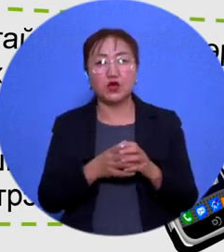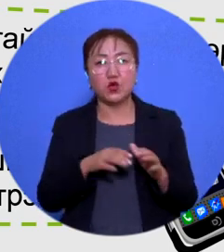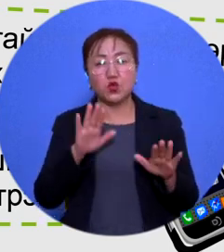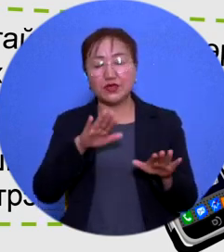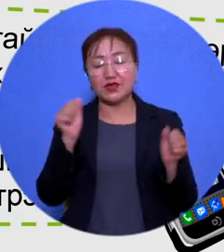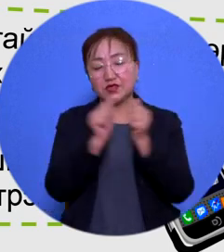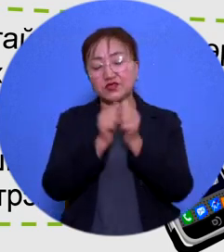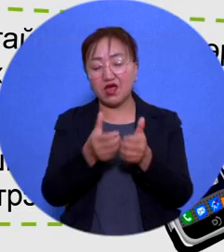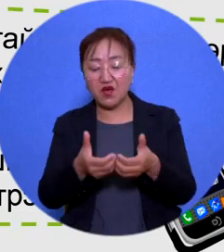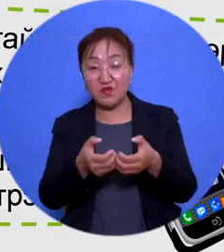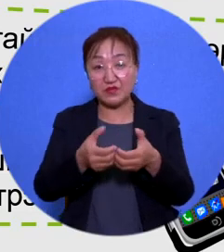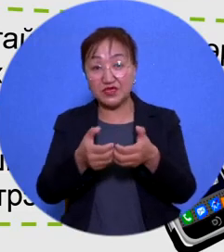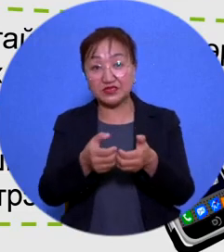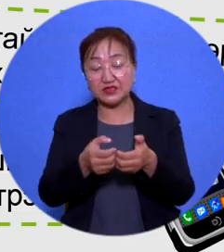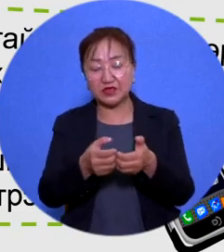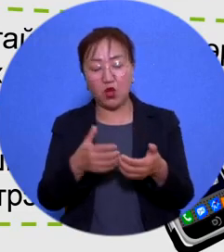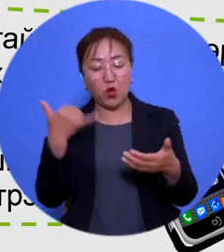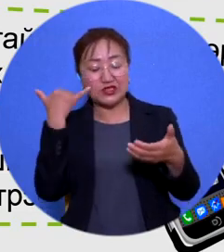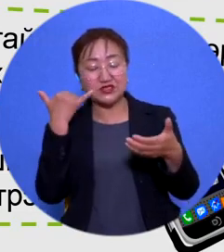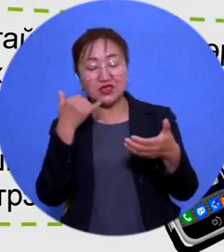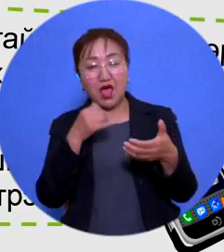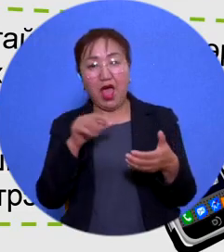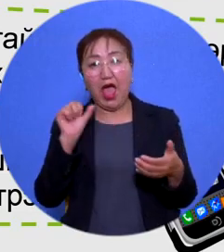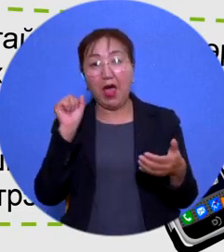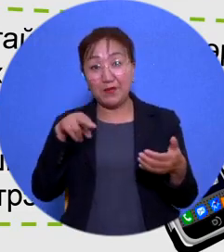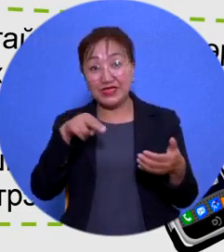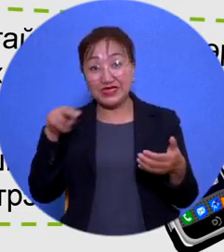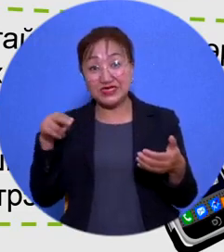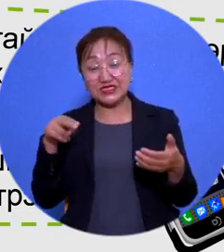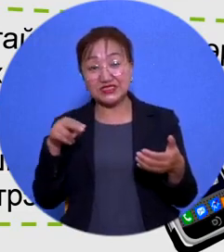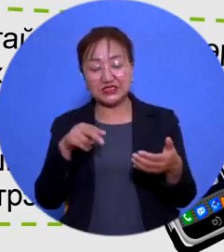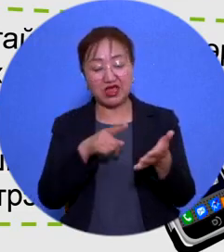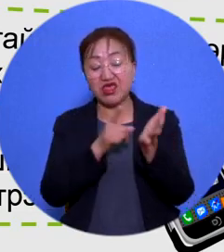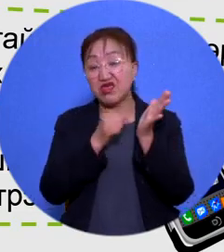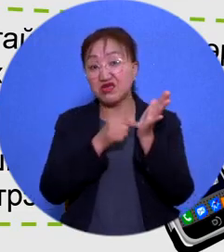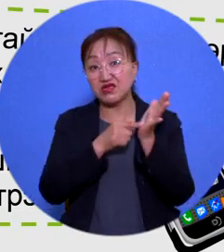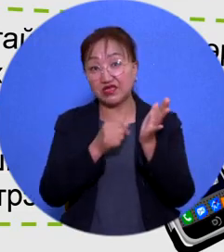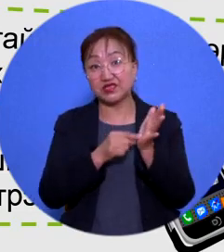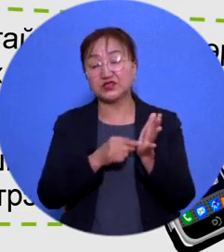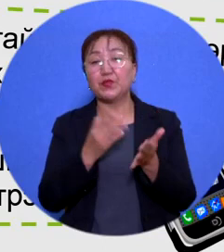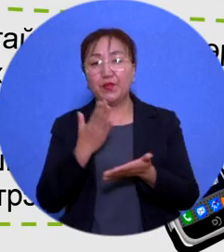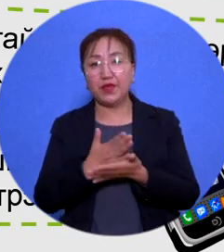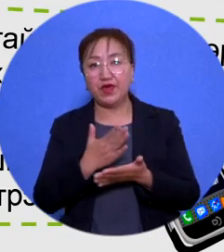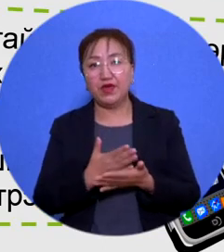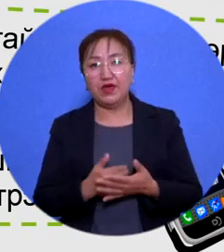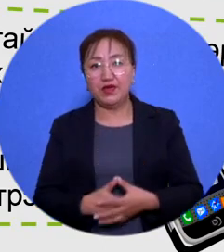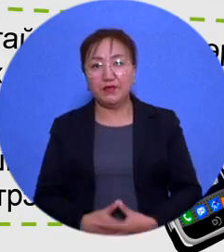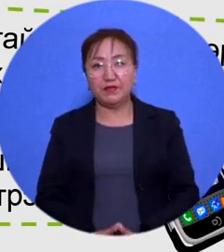мөн утасны аппликейшн ашиглан нийгмийн сүлжээнд нэвтрэх зэргээр бид нар өнөөдөр захим хэрэглээг хэрэглэж